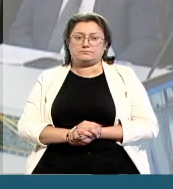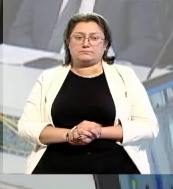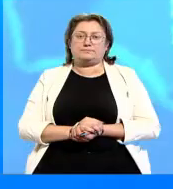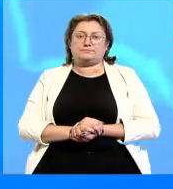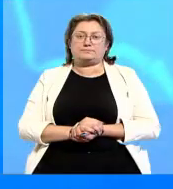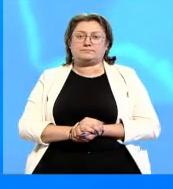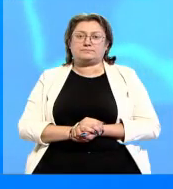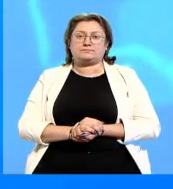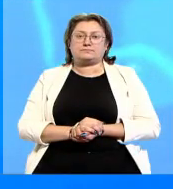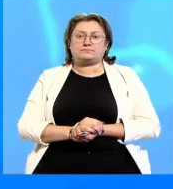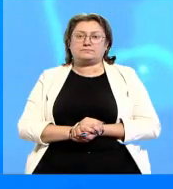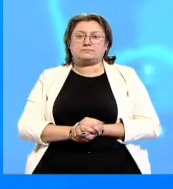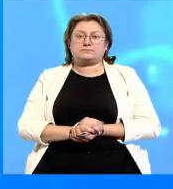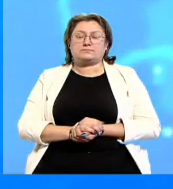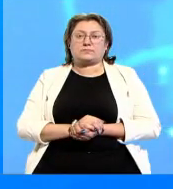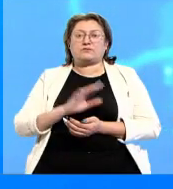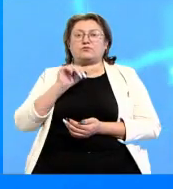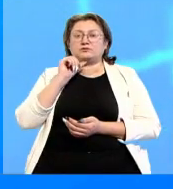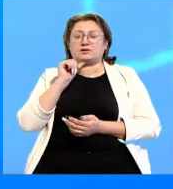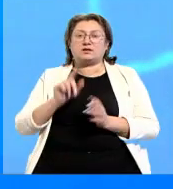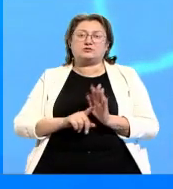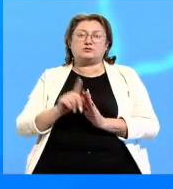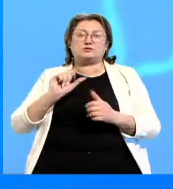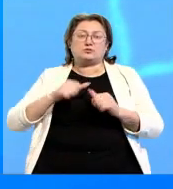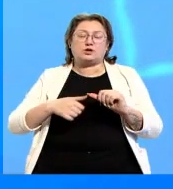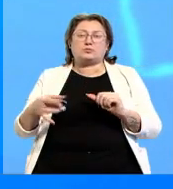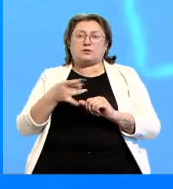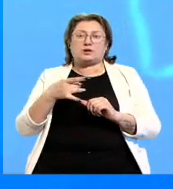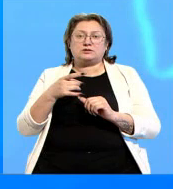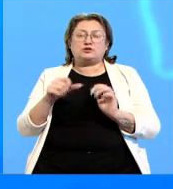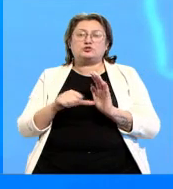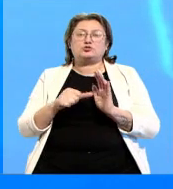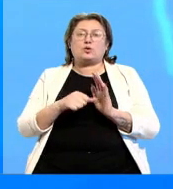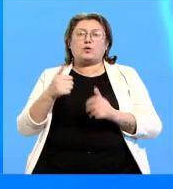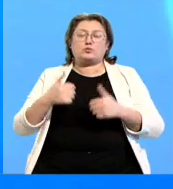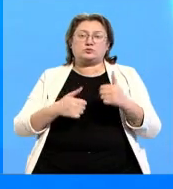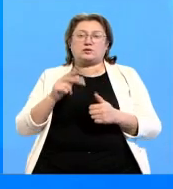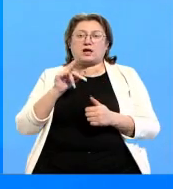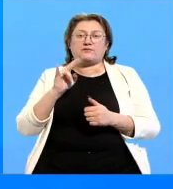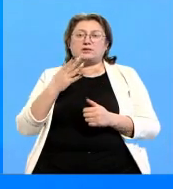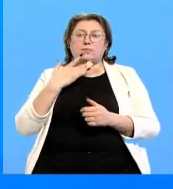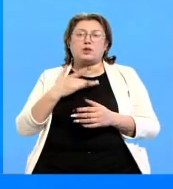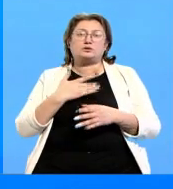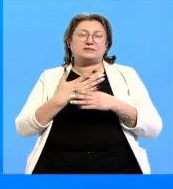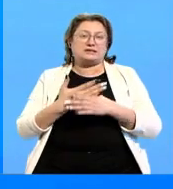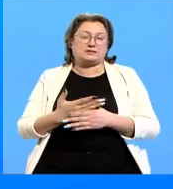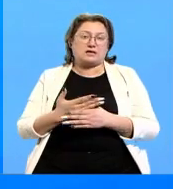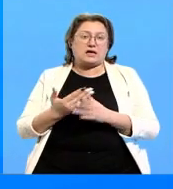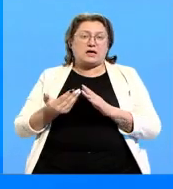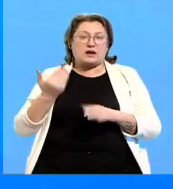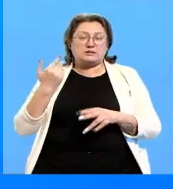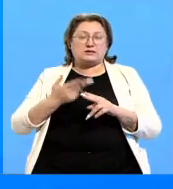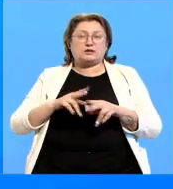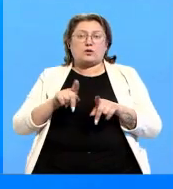телеарнасы. Мейірімділік жүректің ісі қоғамның тірегі. Қостанайда мейірімділік керуені дәстүрлі түрде өткізілетін республикалық